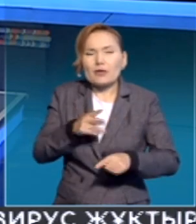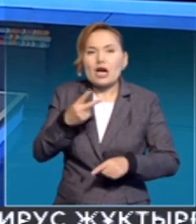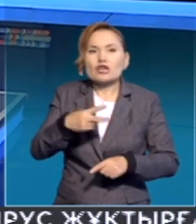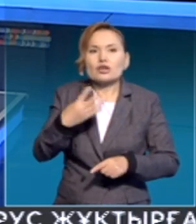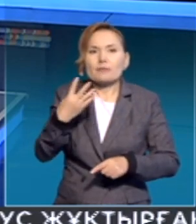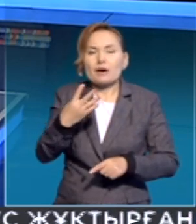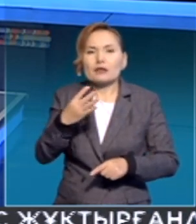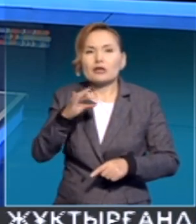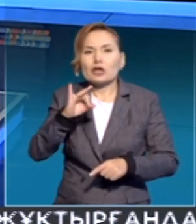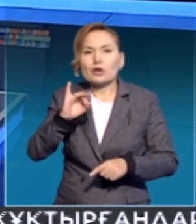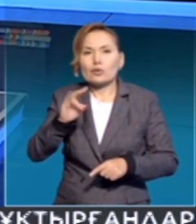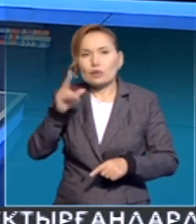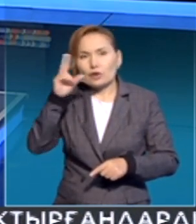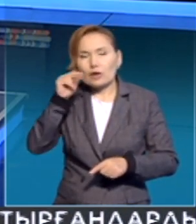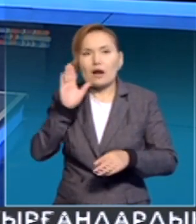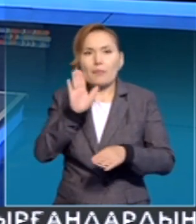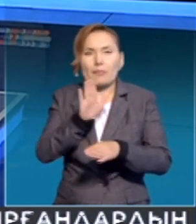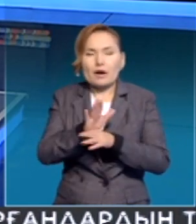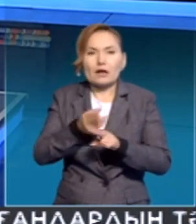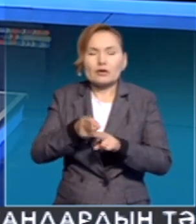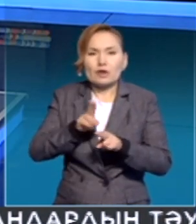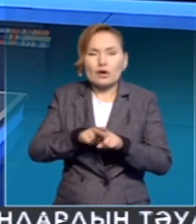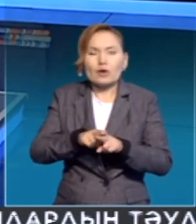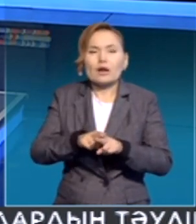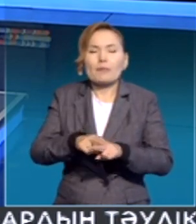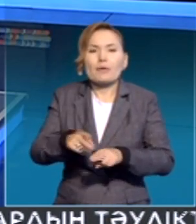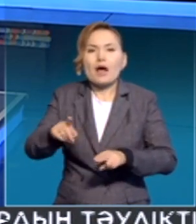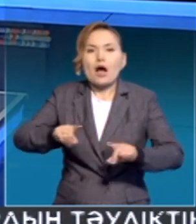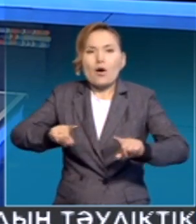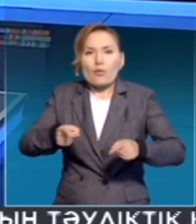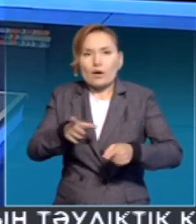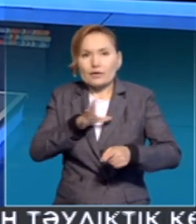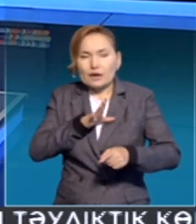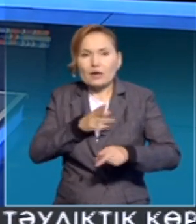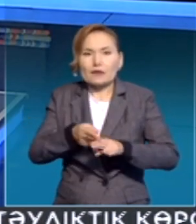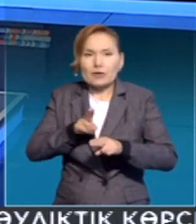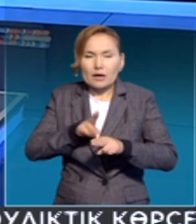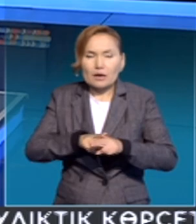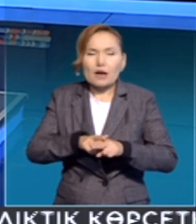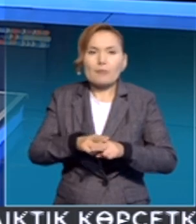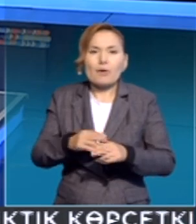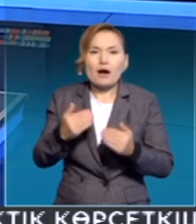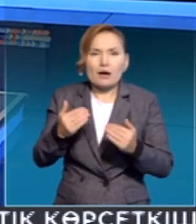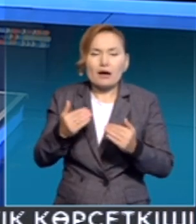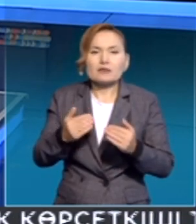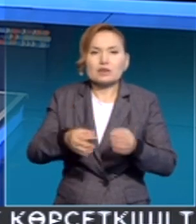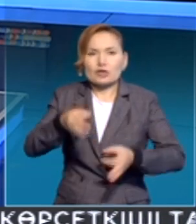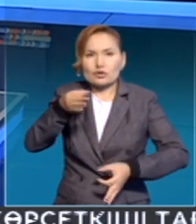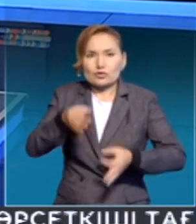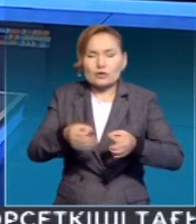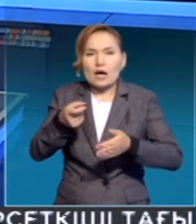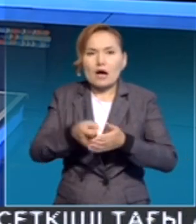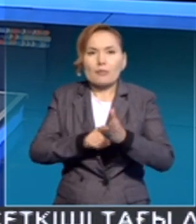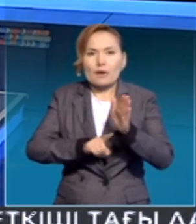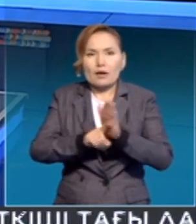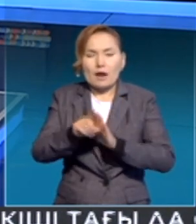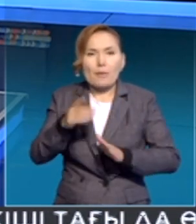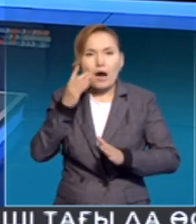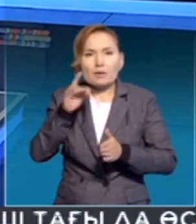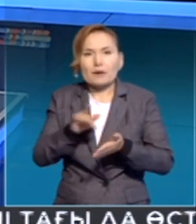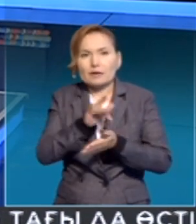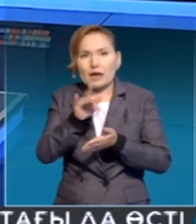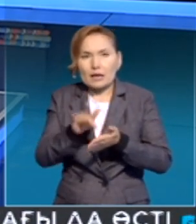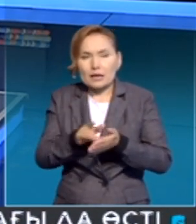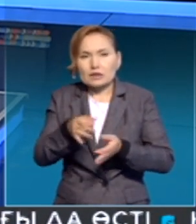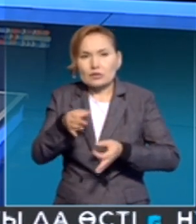маусымдағы қаулысына сәйкес күдіктіге қатысты күзетпен ұстау түріндегі бұлтартпау шарасын санкциялау туралы өтініш қанағаттандырылды деді Алматы қалалық сотының баспасөз